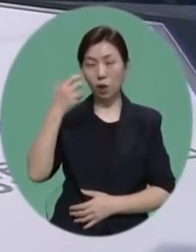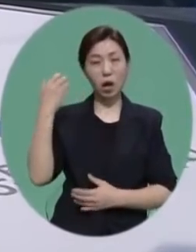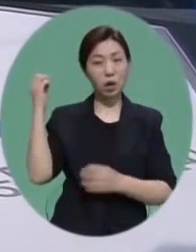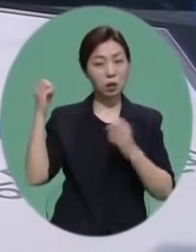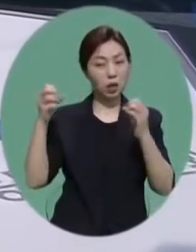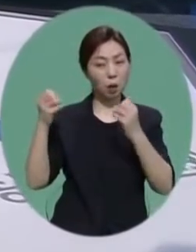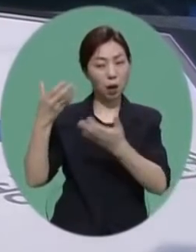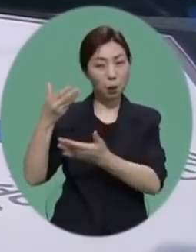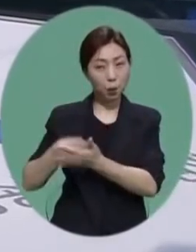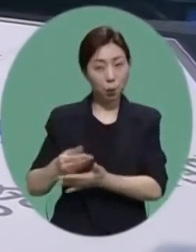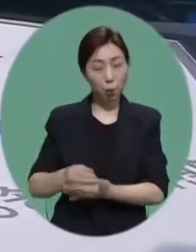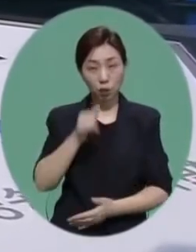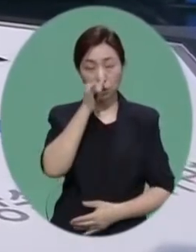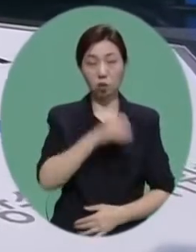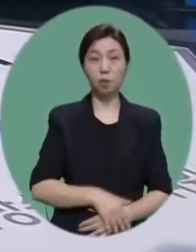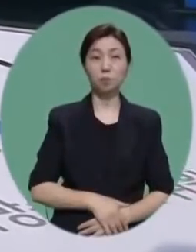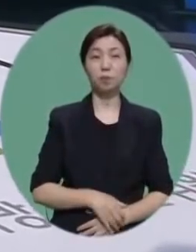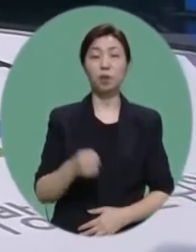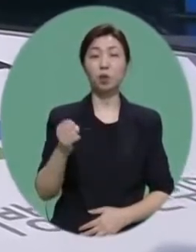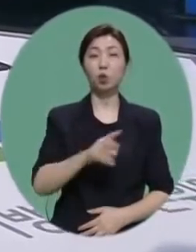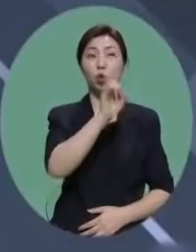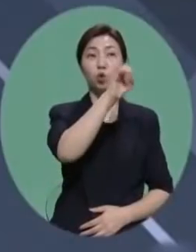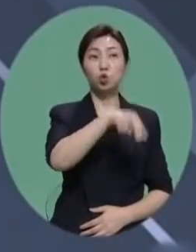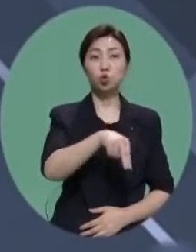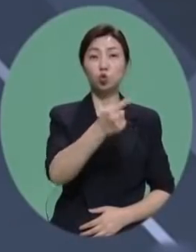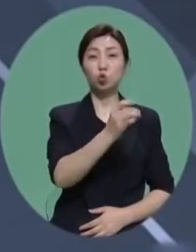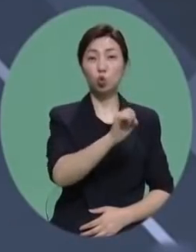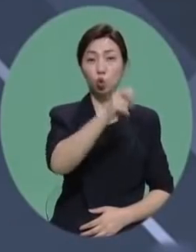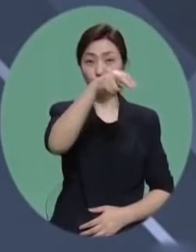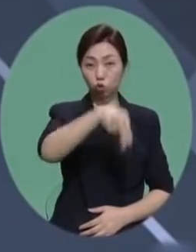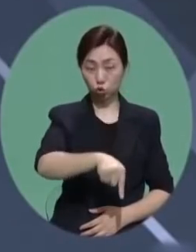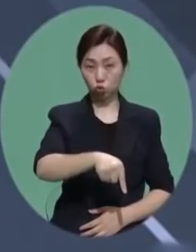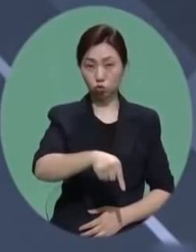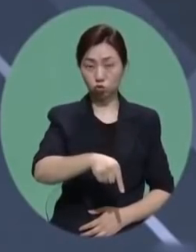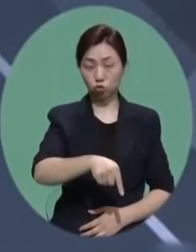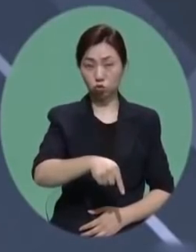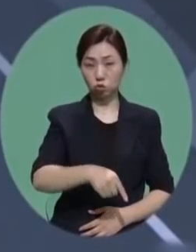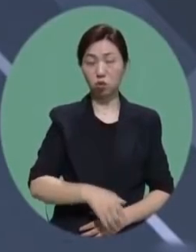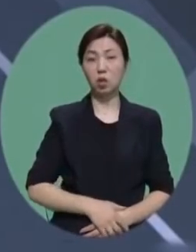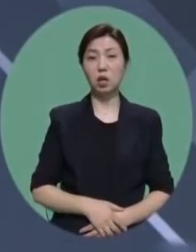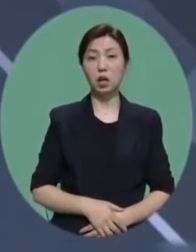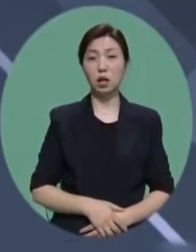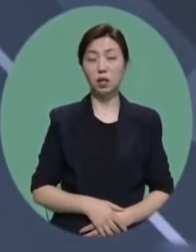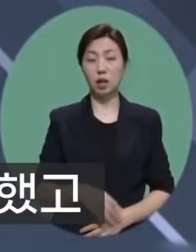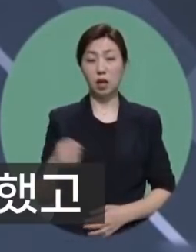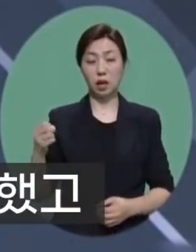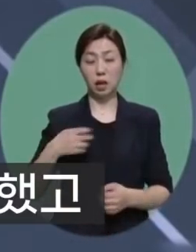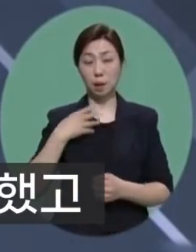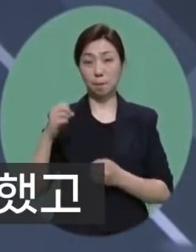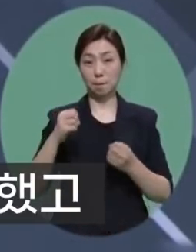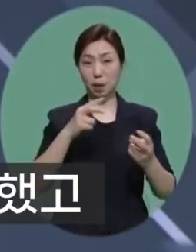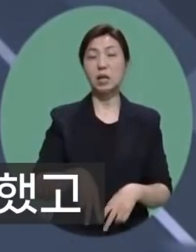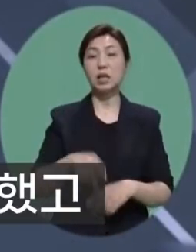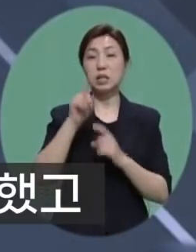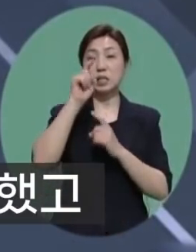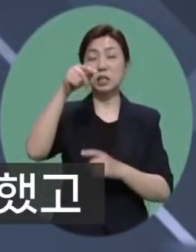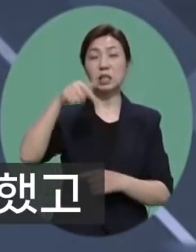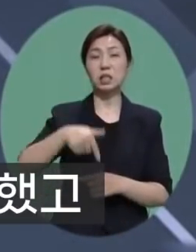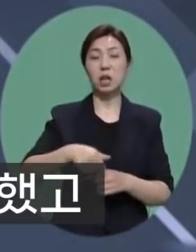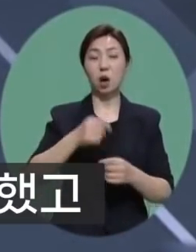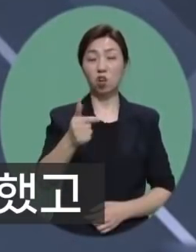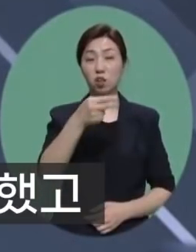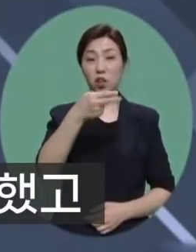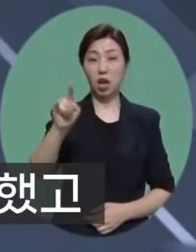위해서 유동규에게 보낸 그 정민용 변호사가 직접 우리 이 후보님에게 화천대유의